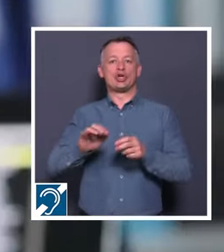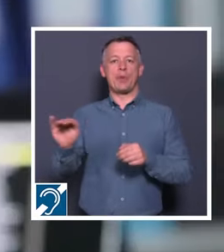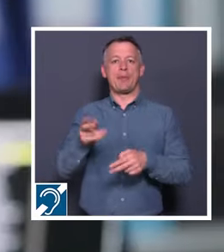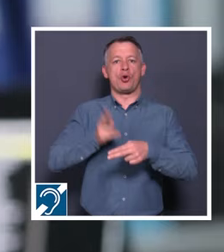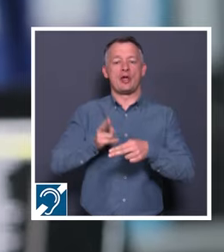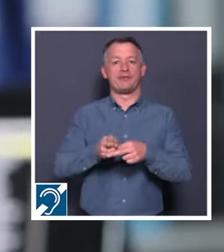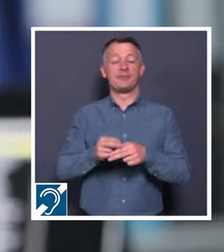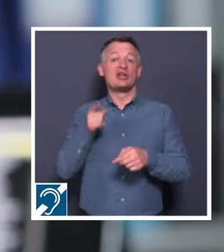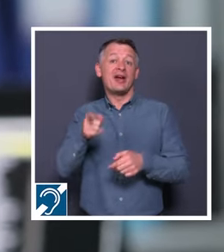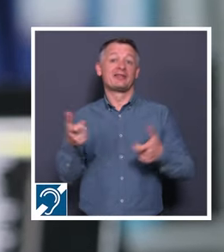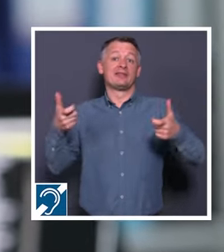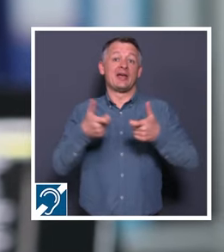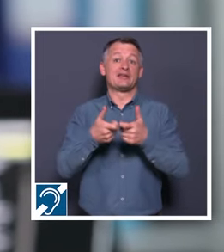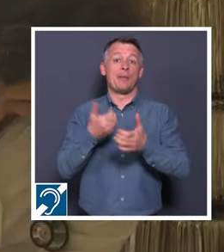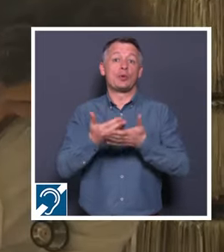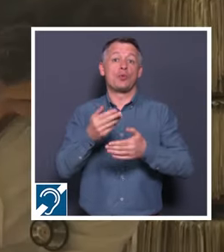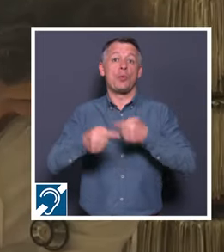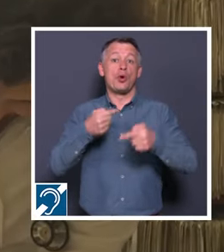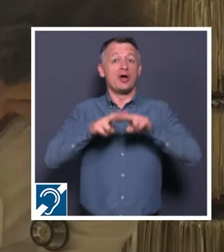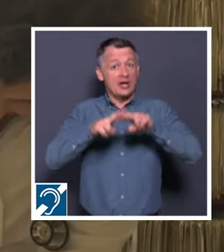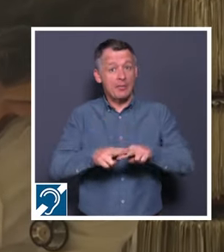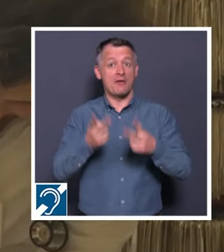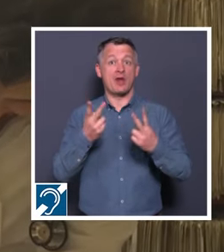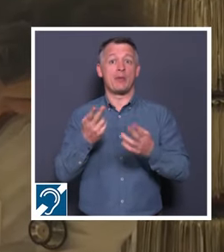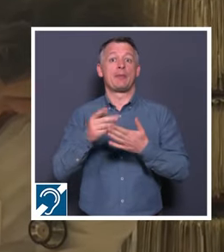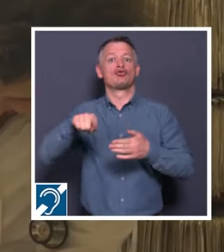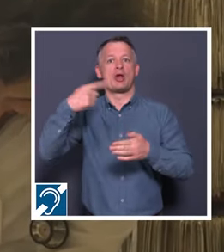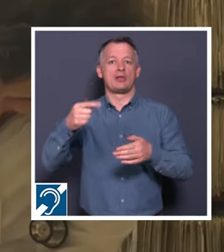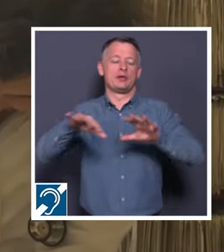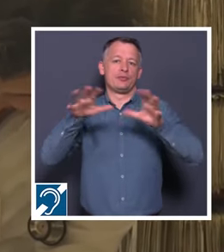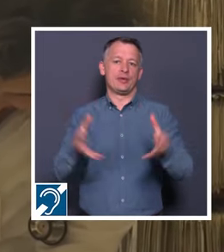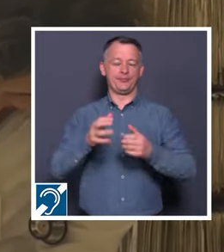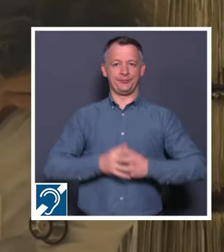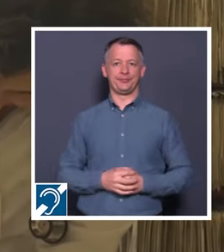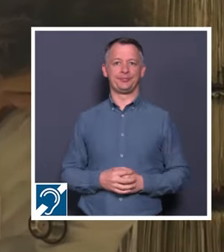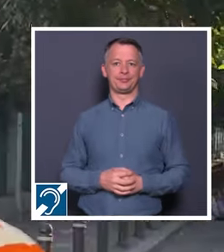numita taxă pe boală rămâne însă valabilă pentru restul populației.